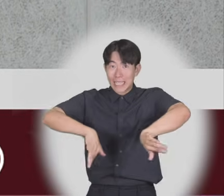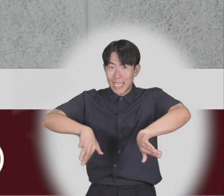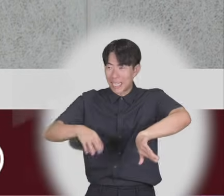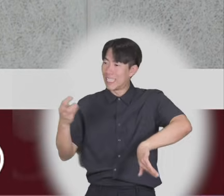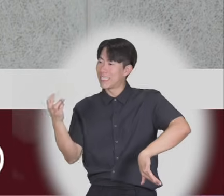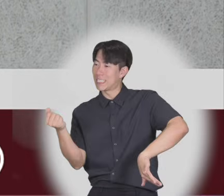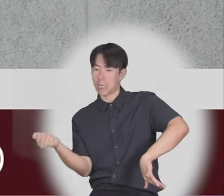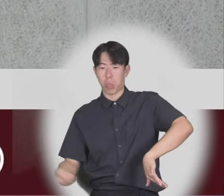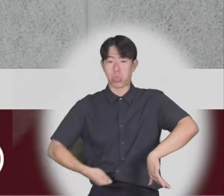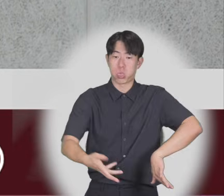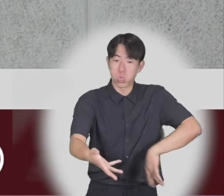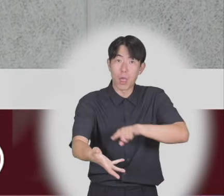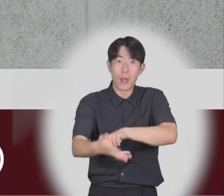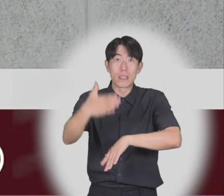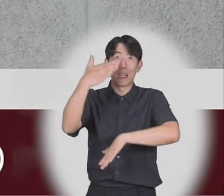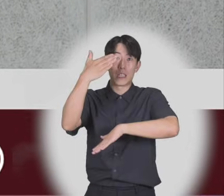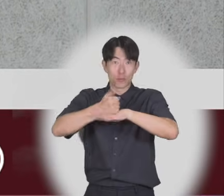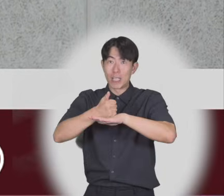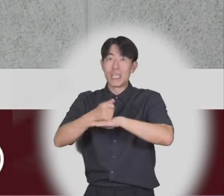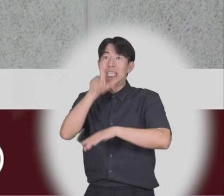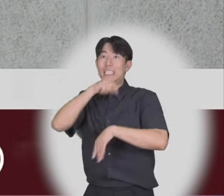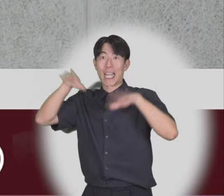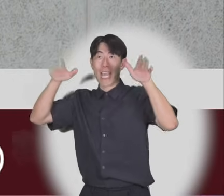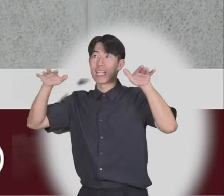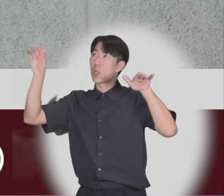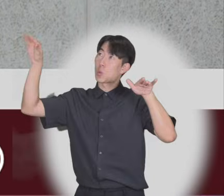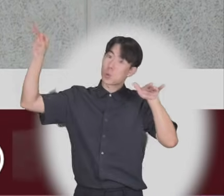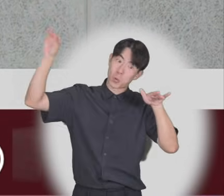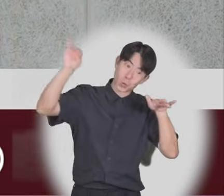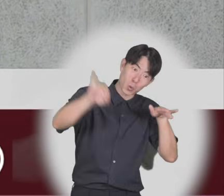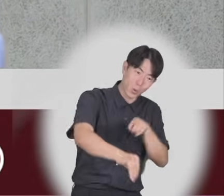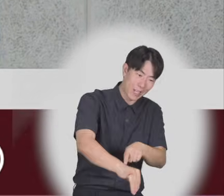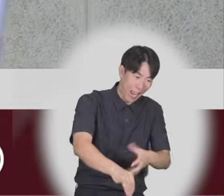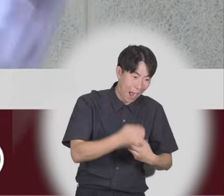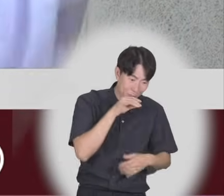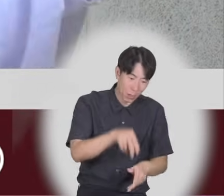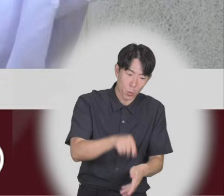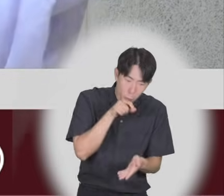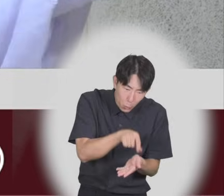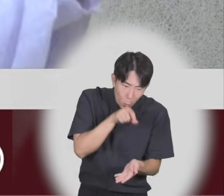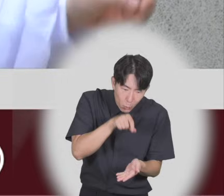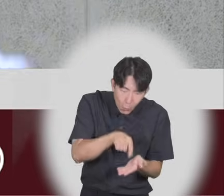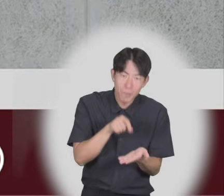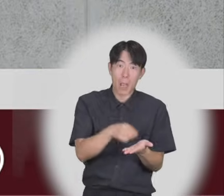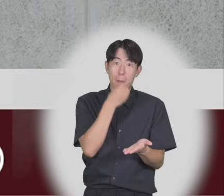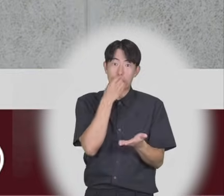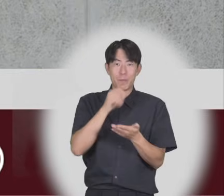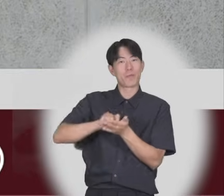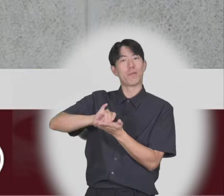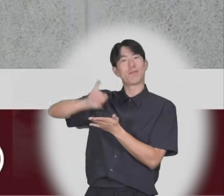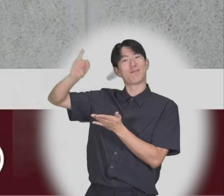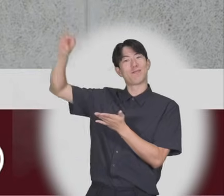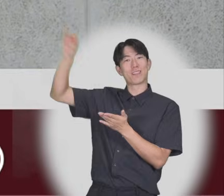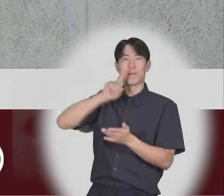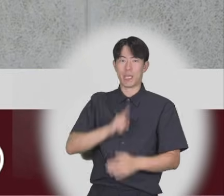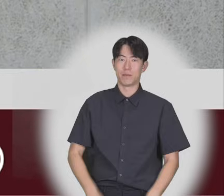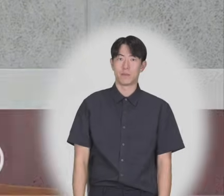새가 와서 날아가 먹어버리고 마른 겁니다. 그러니까 한 귀로 들었다가 한 귀로 흘려보내는 사람이죠.